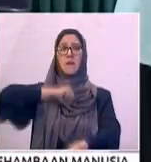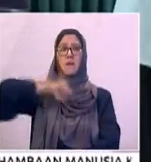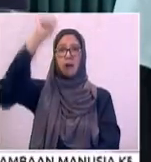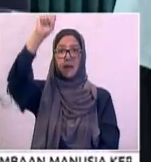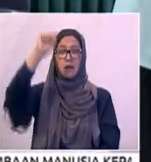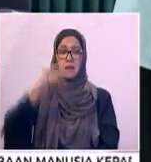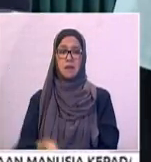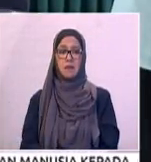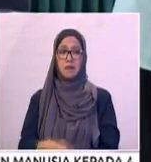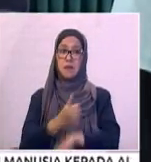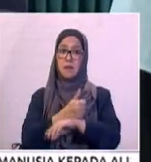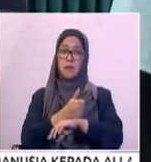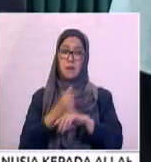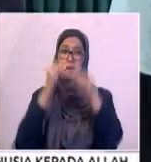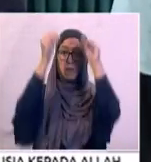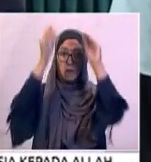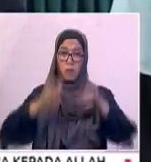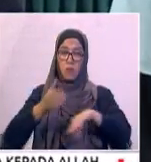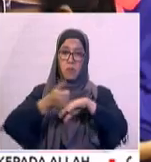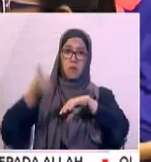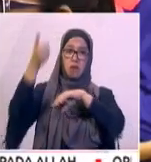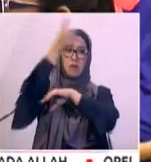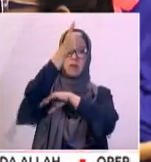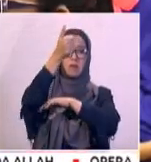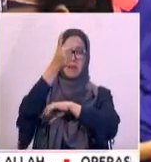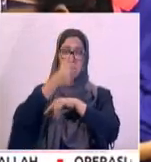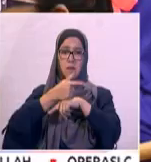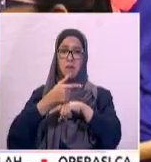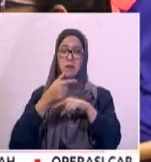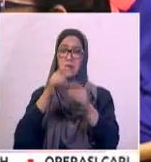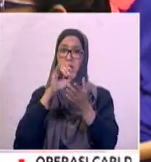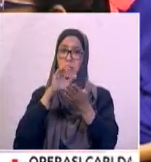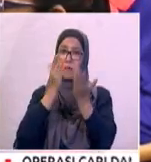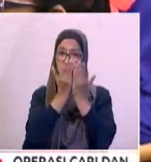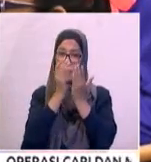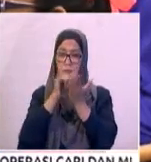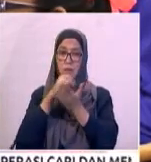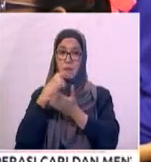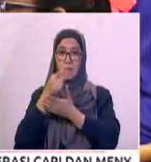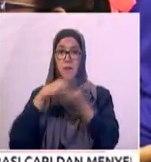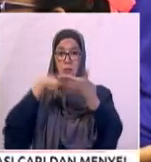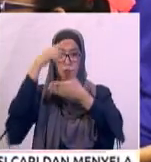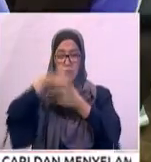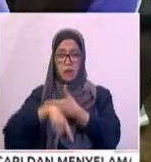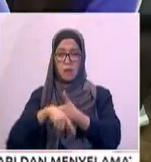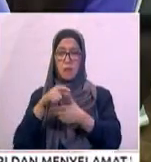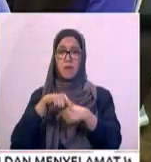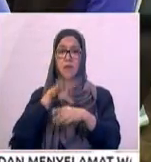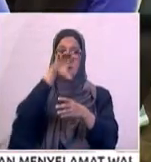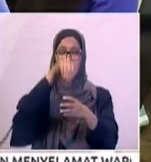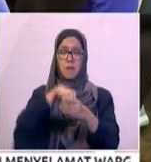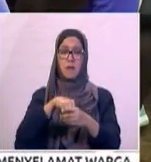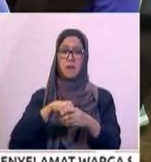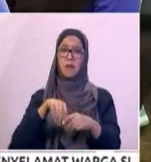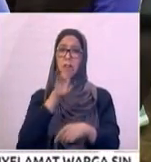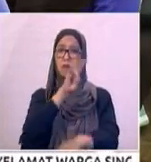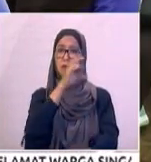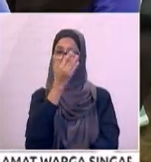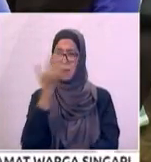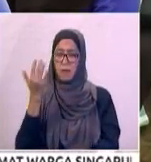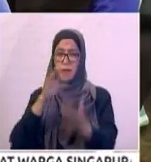berkata, program yang dijayakan seramai 770 pelajar ini diharap dapat menyemai minat